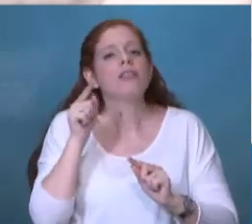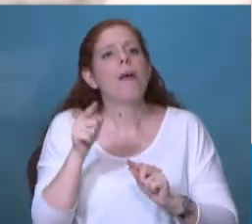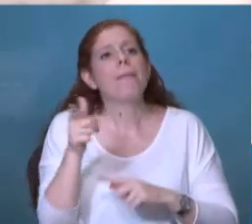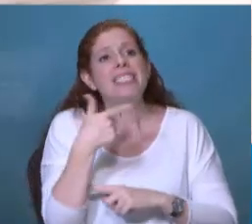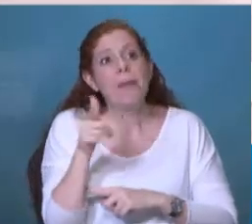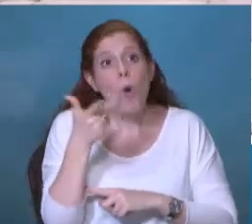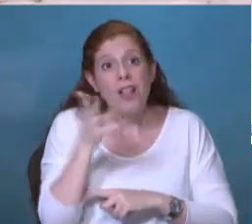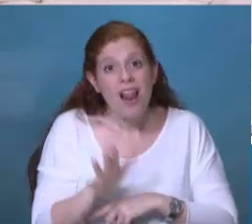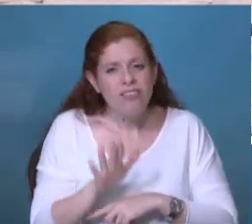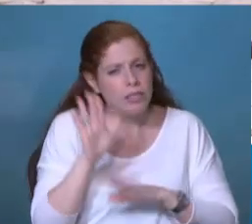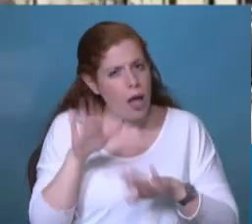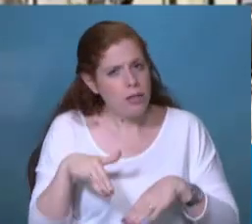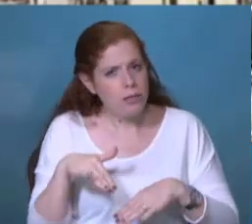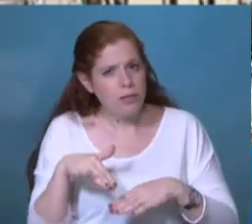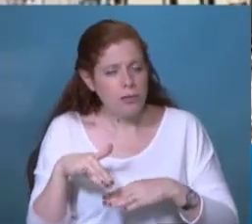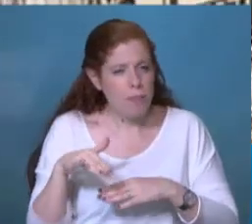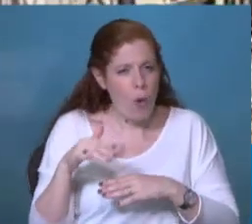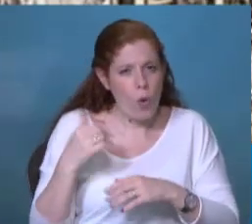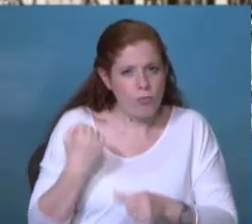פחות הקטע שלהם.